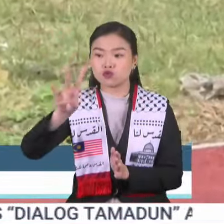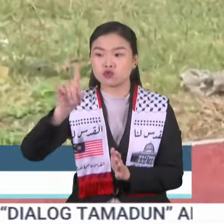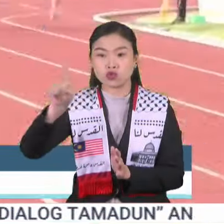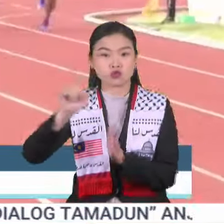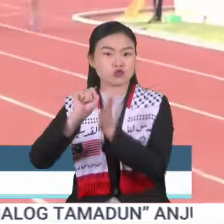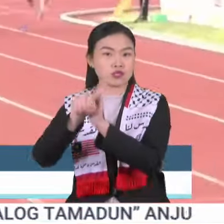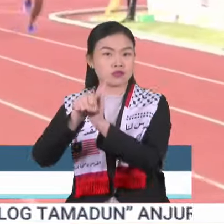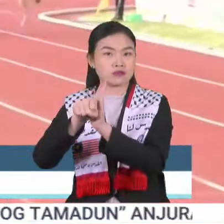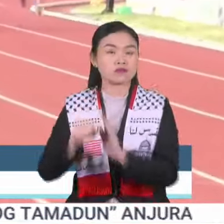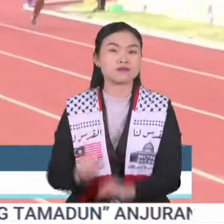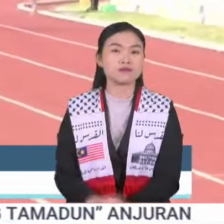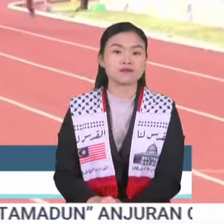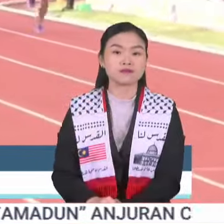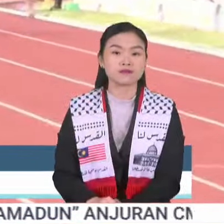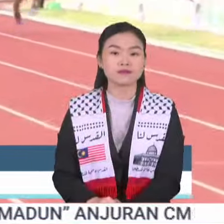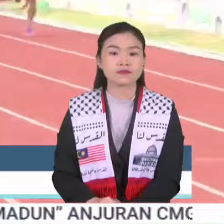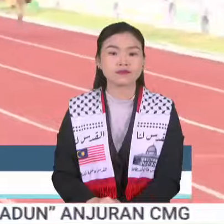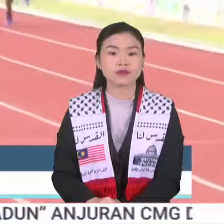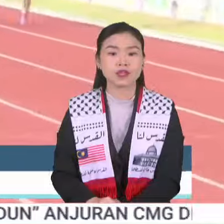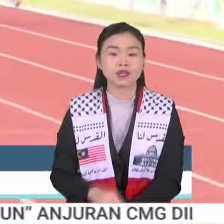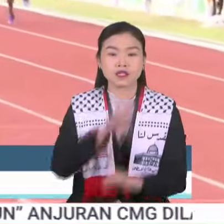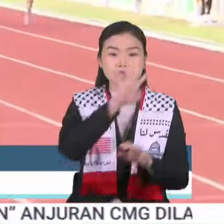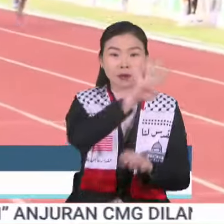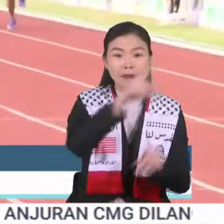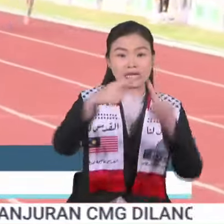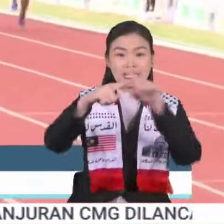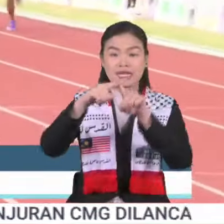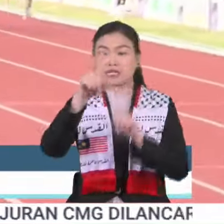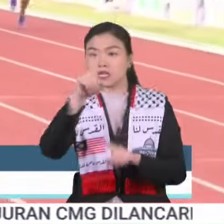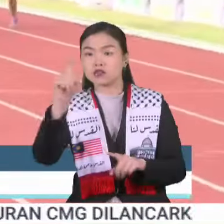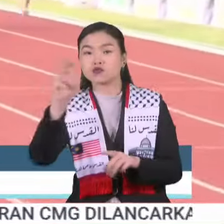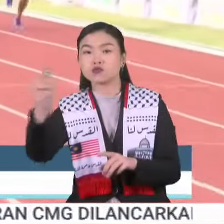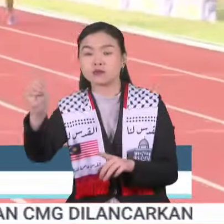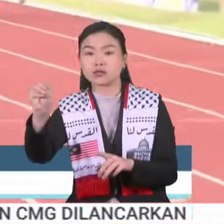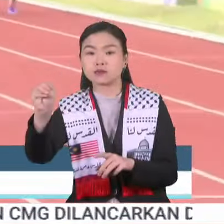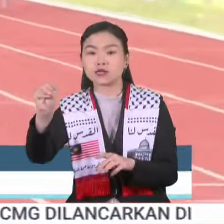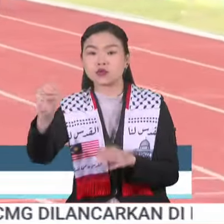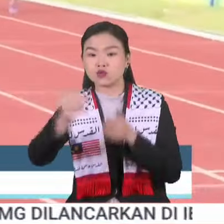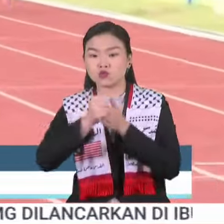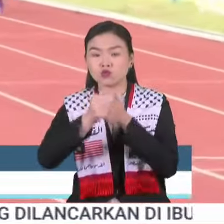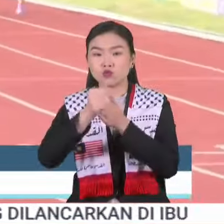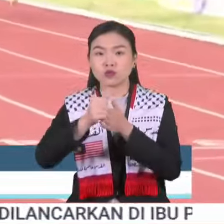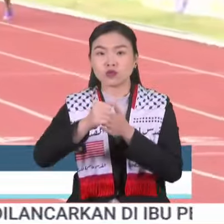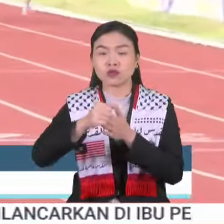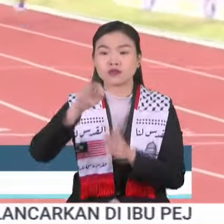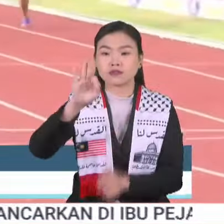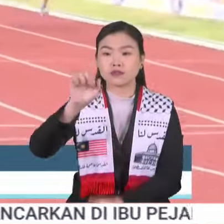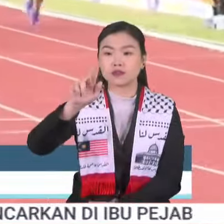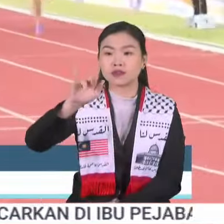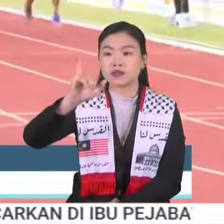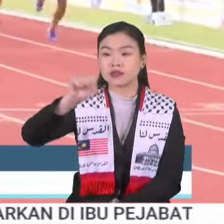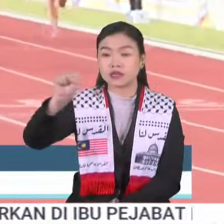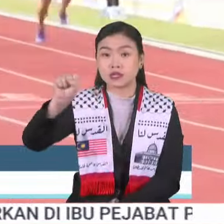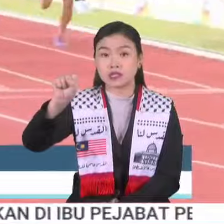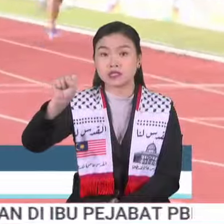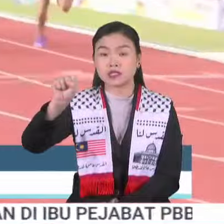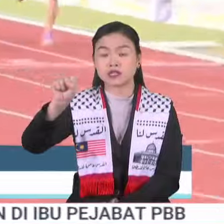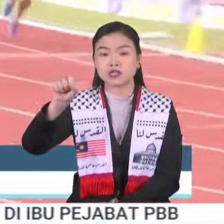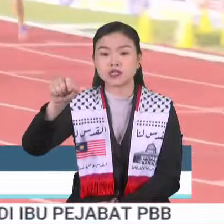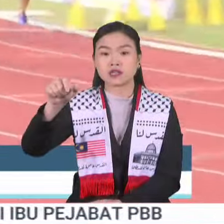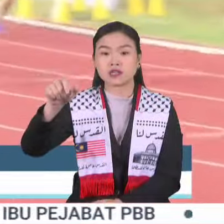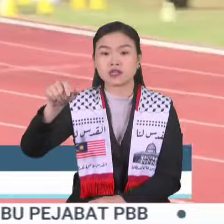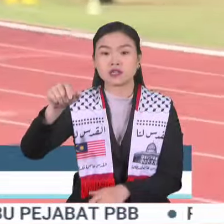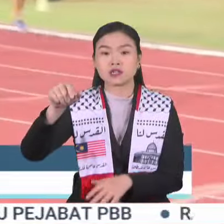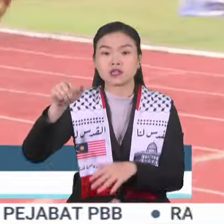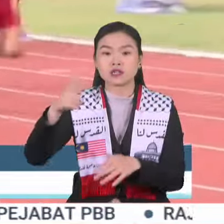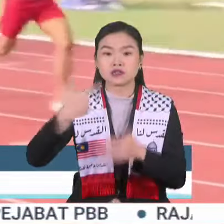53.71 saat. Kuartet empat kali 100 meter lelaki negara yang dibarisi Muhammad Azim Fahmi, Muhammad Takif Muhammad Hisham,